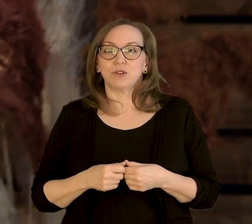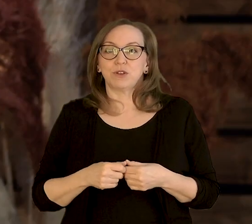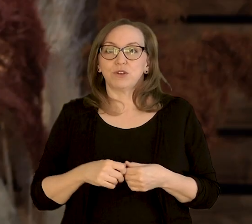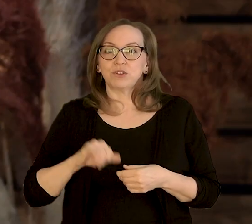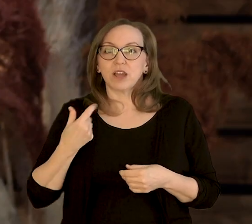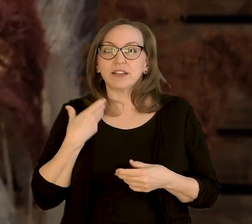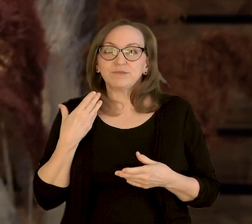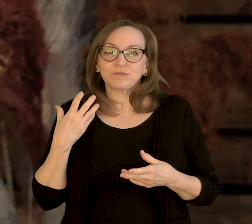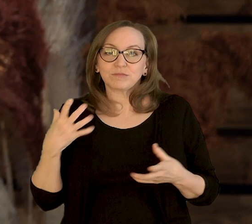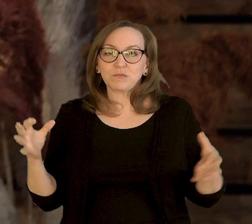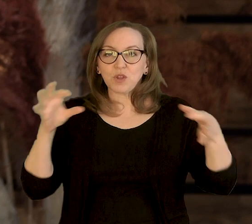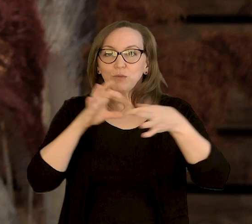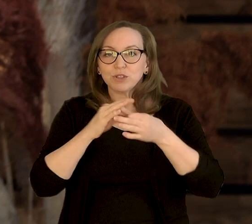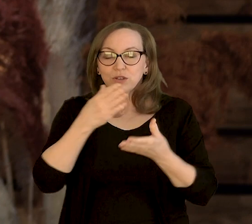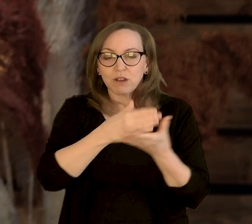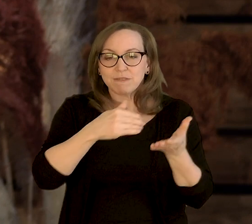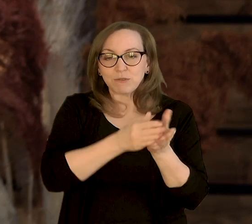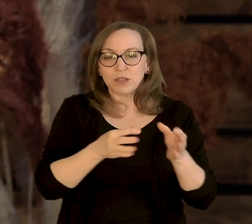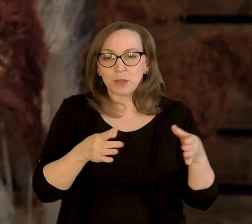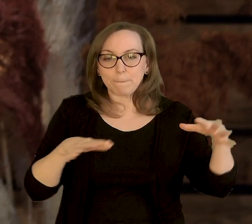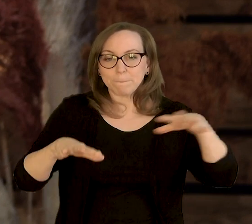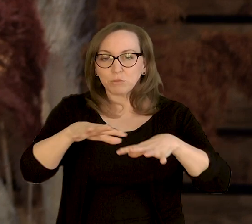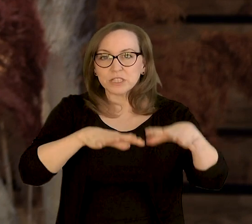się kawałeczki puzli w jeden obraz.